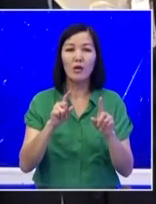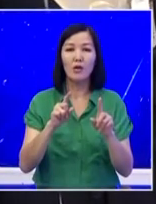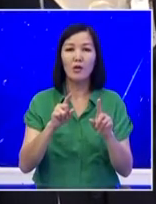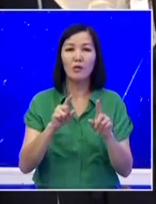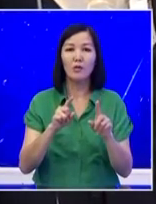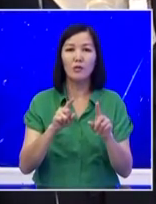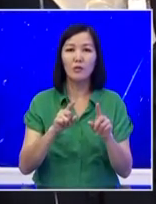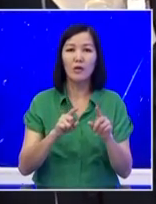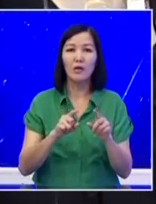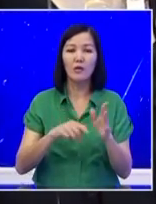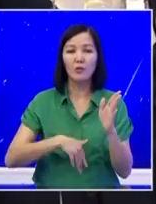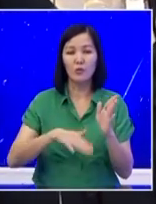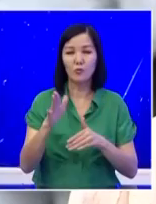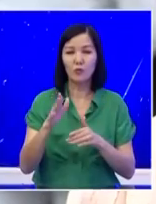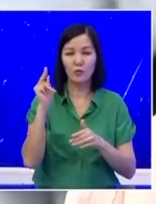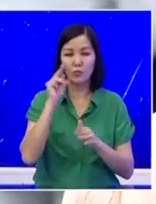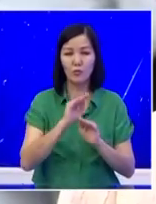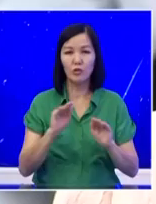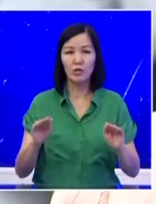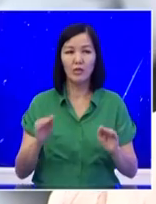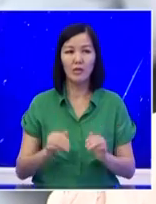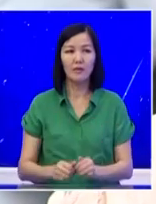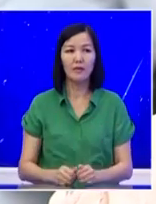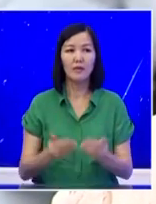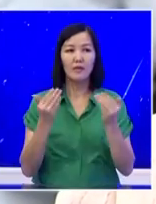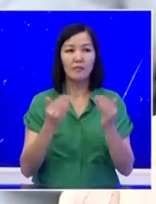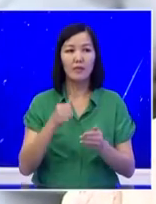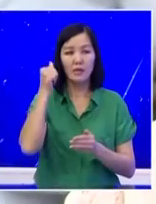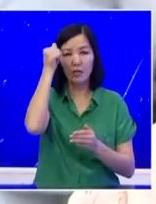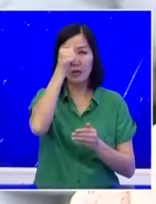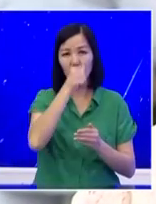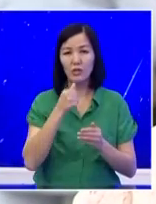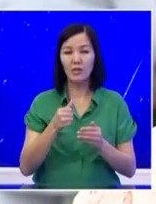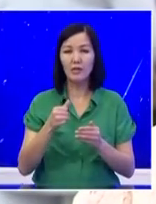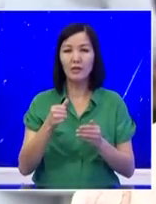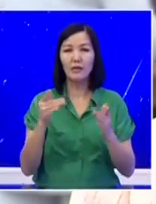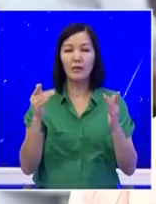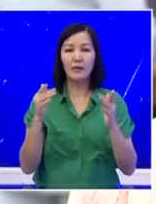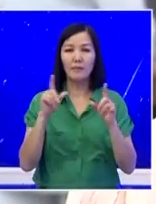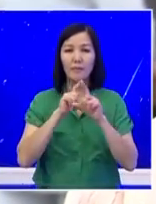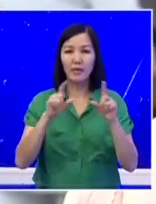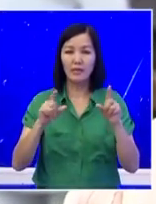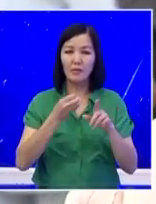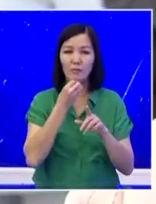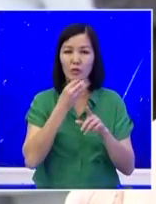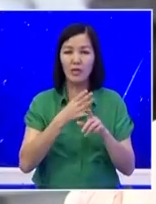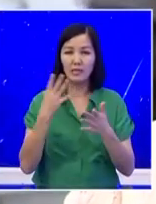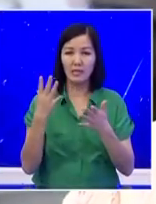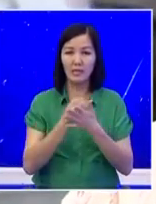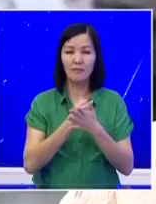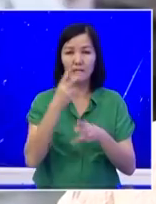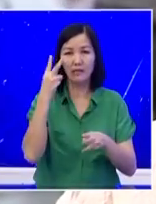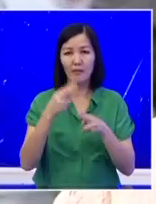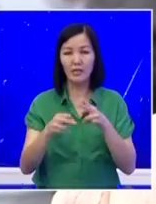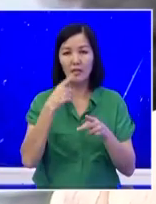ұлы оқымыстының атына сай. Жалпы биылғы жылы мектеп лицей үшін өте жақсы табысты аяқталды деп